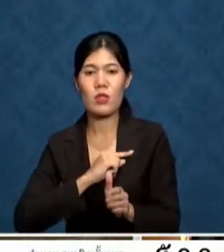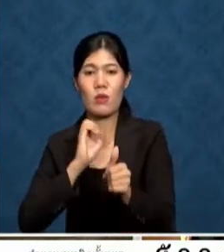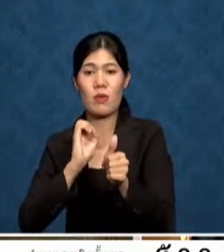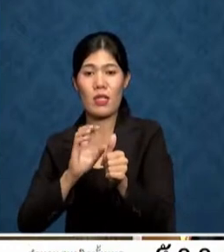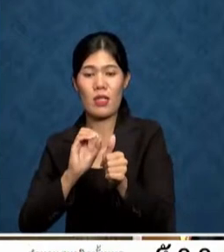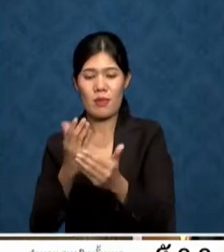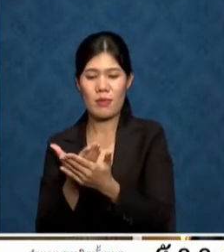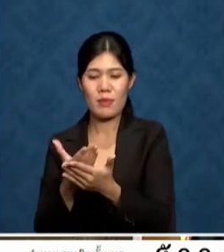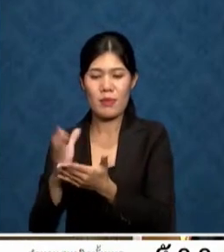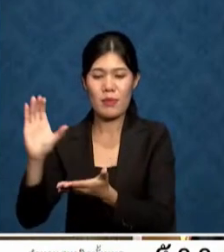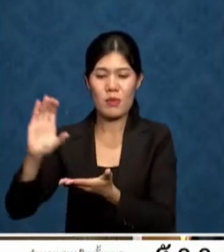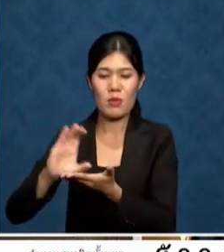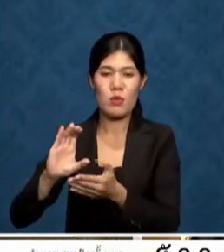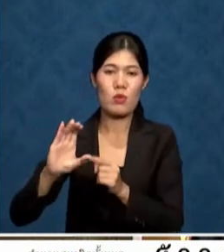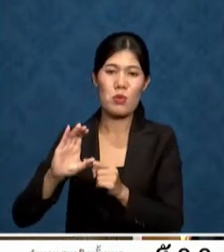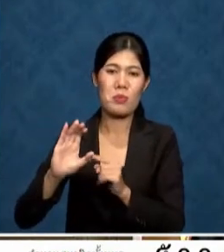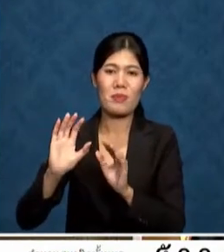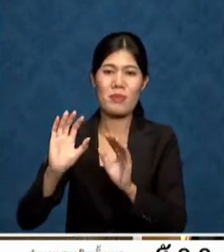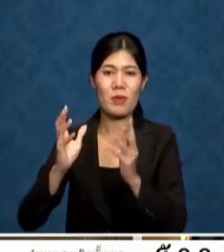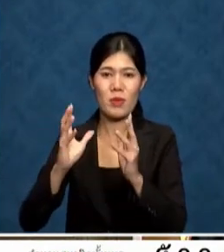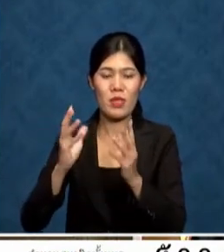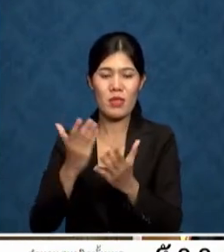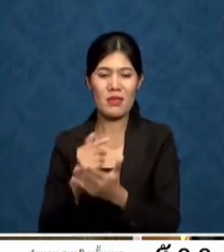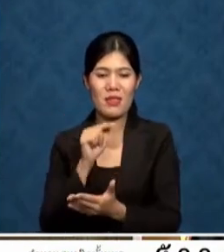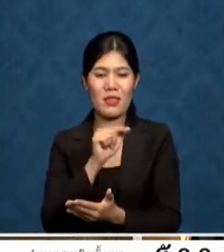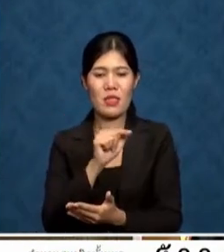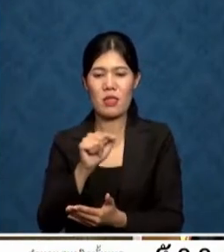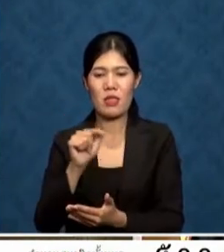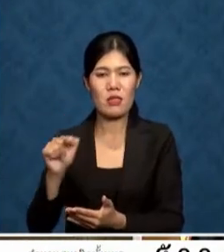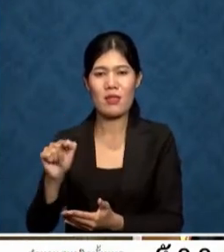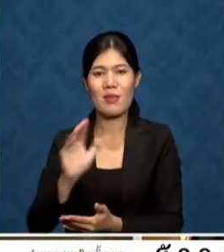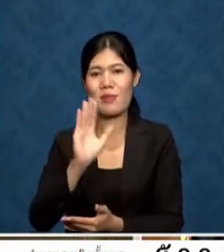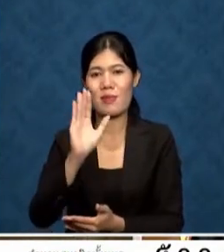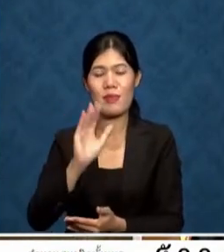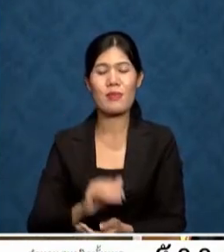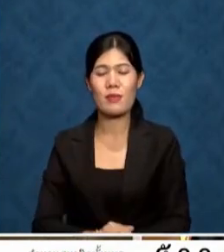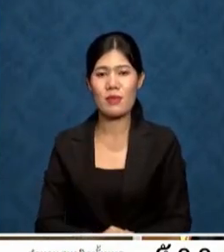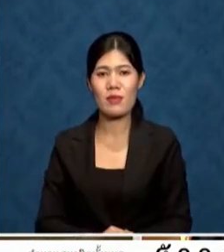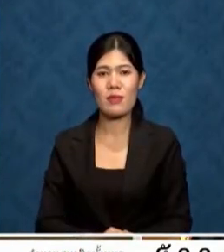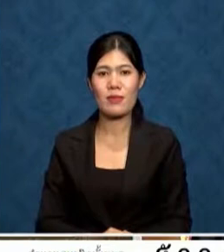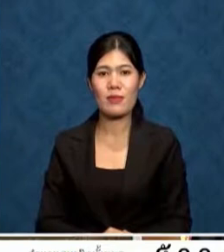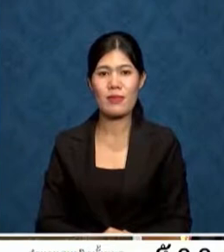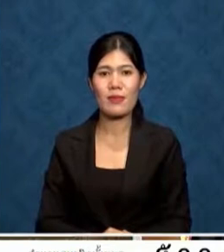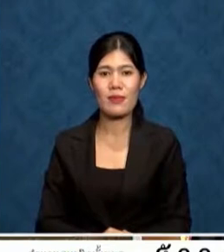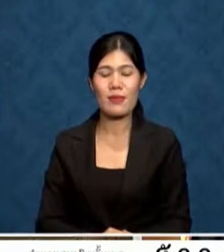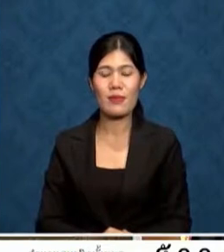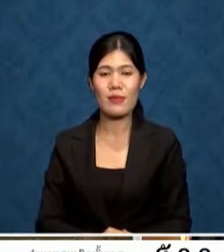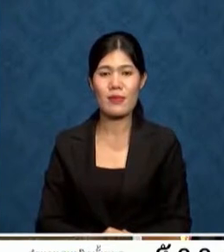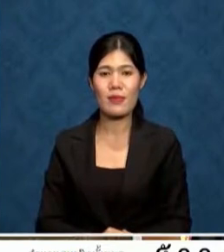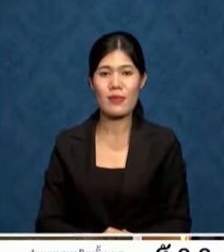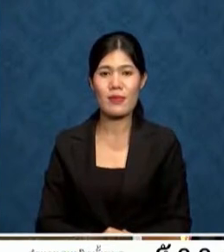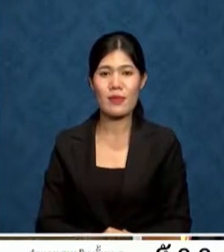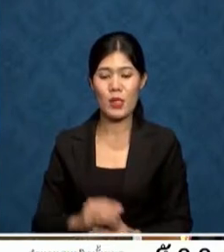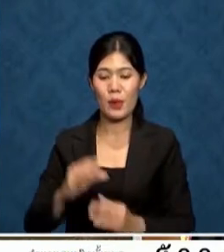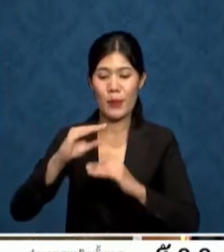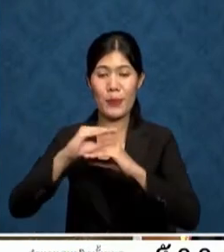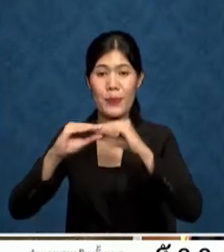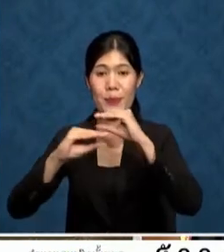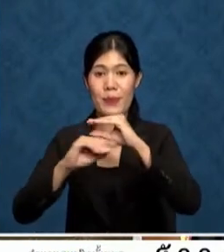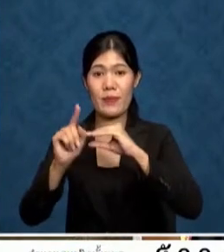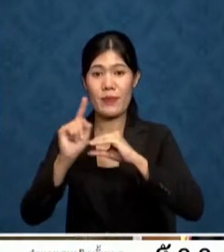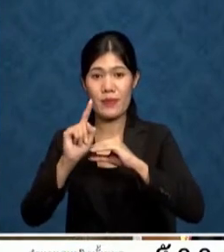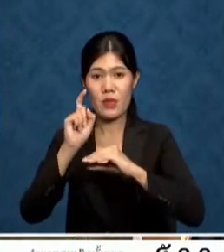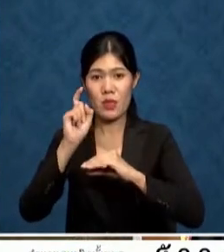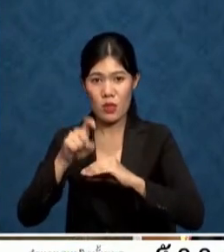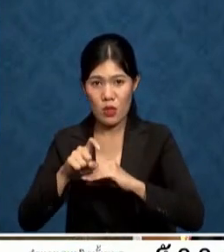มีจะสั่งการเต็มๆจริงๆก็ไม่ค่อยได้นะครับนะครับก็ท่านจะส่งผ่านโครงการไหนท่านก็ต้อง